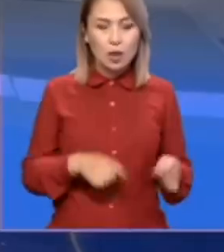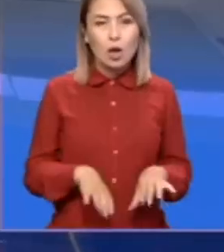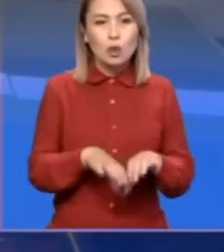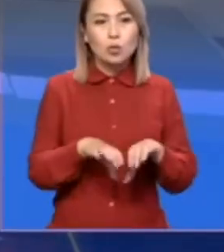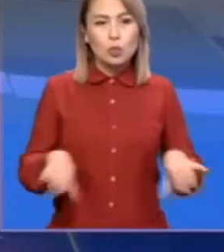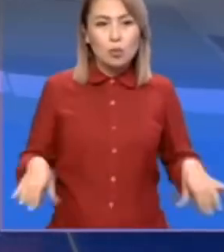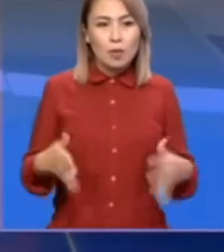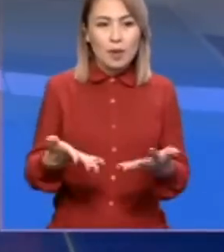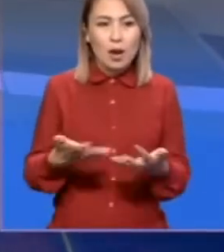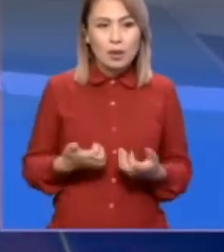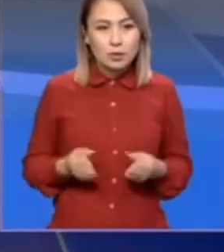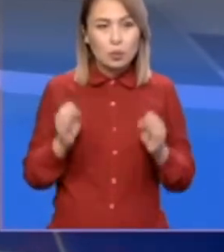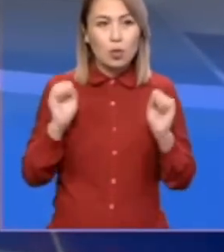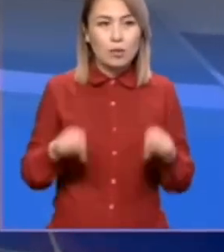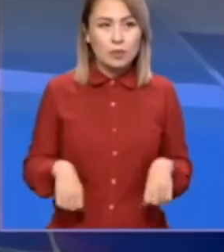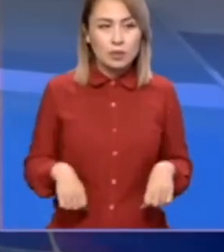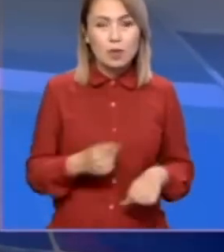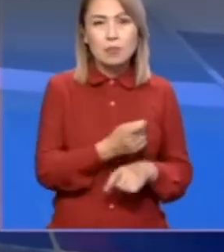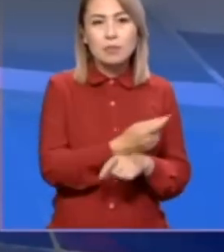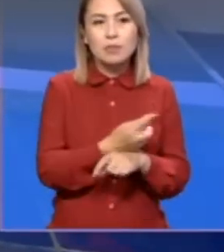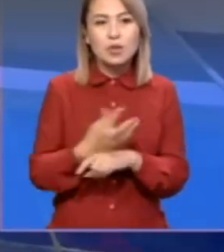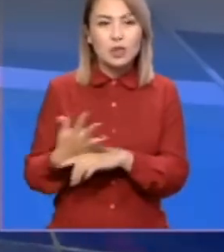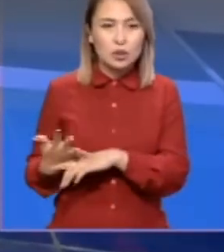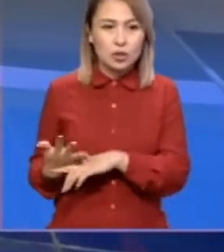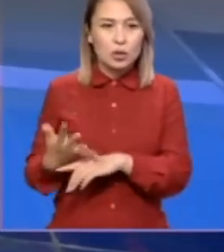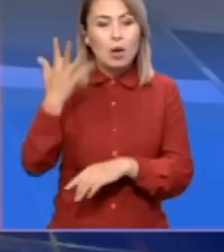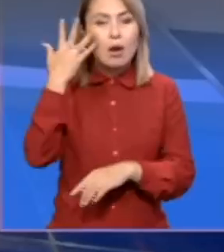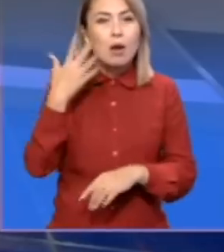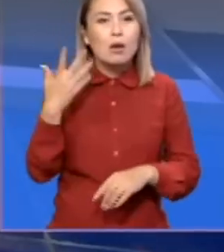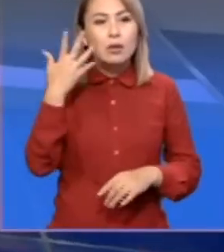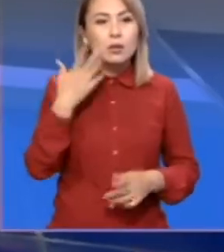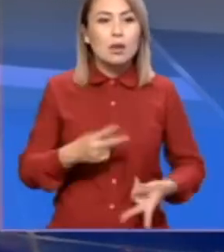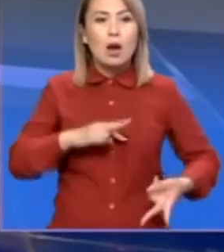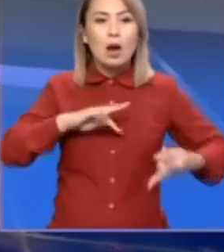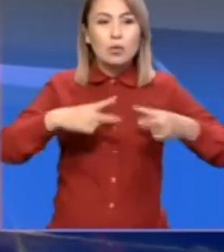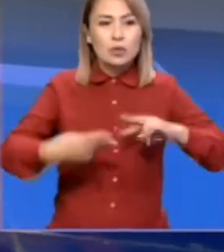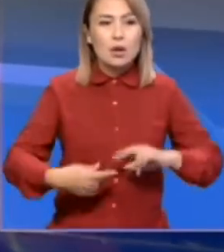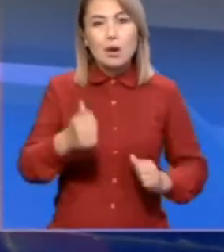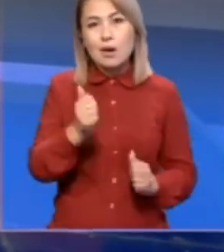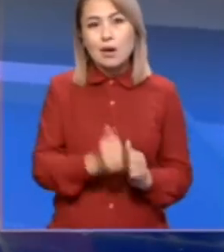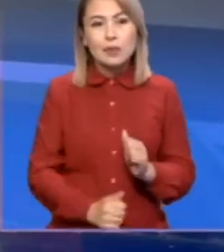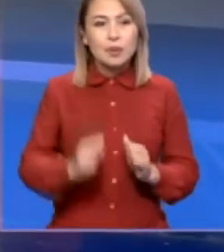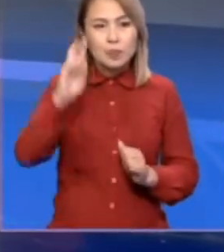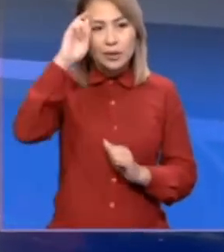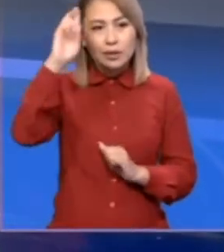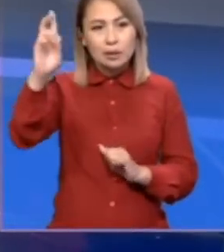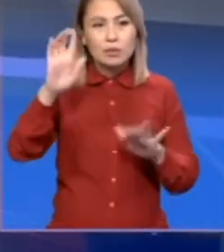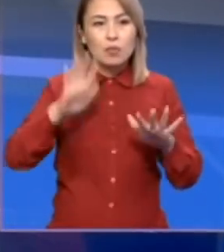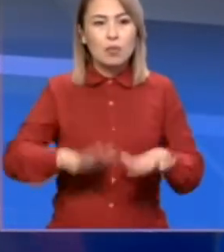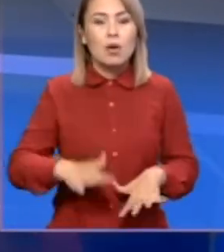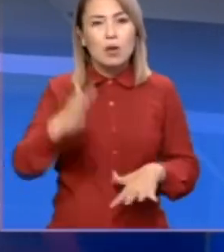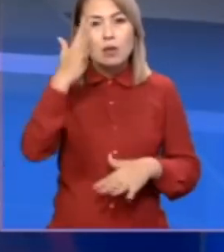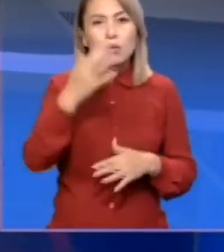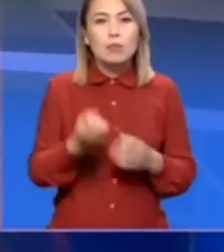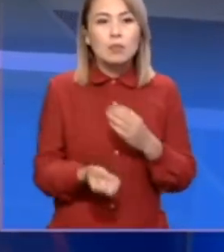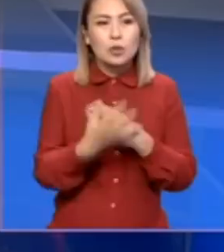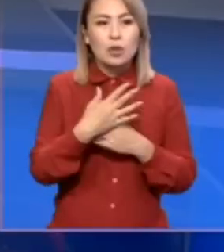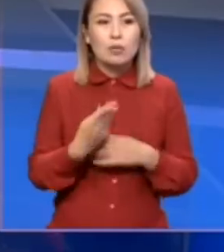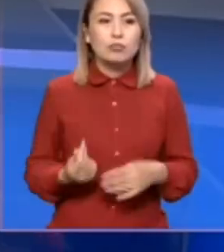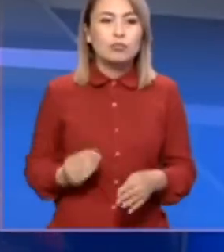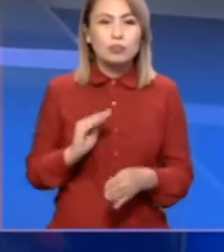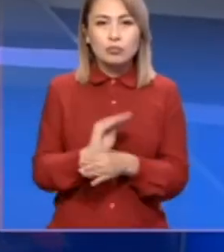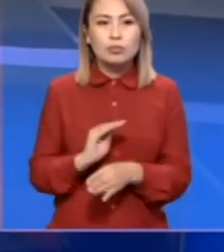де аламыз. Ол бірнеше рез ауысады. Ол ауысқан сайын, әр мемлекеттің үстінен өткен сайын мұнайдың бағасына құны қосыла береді